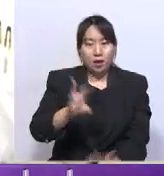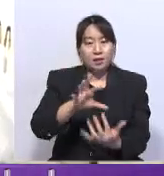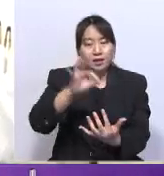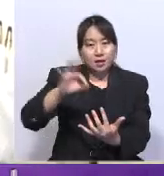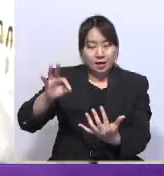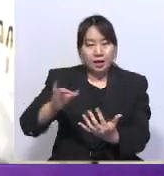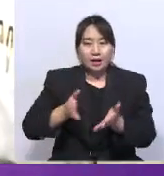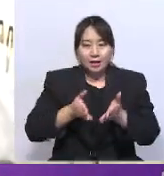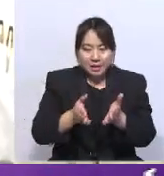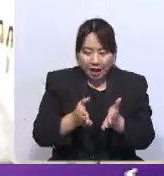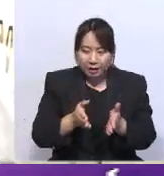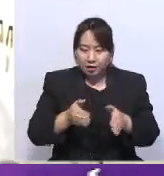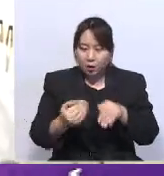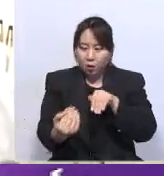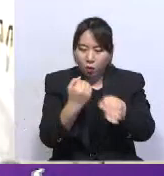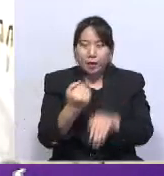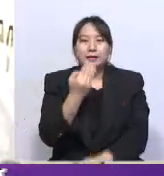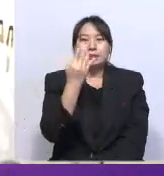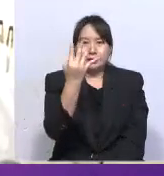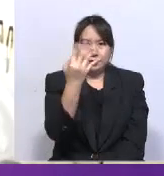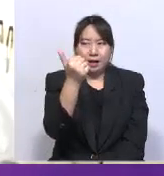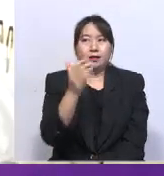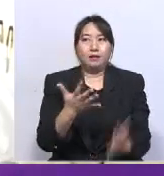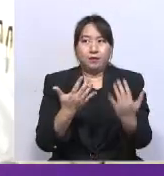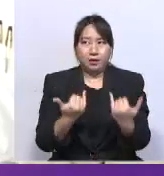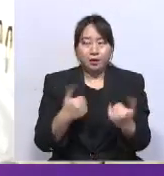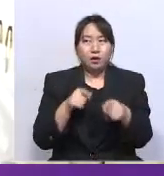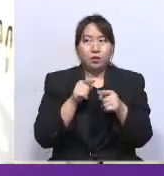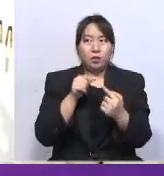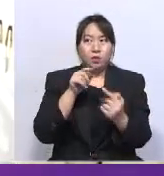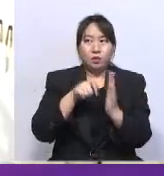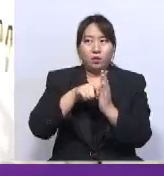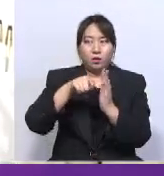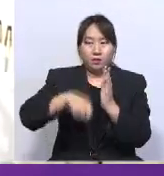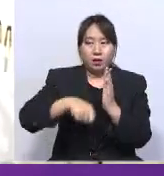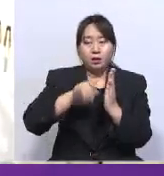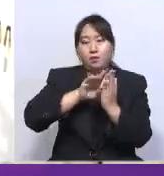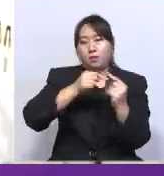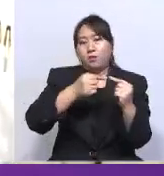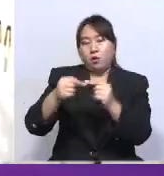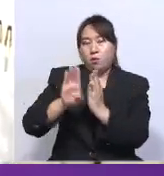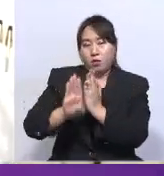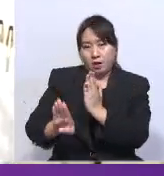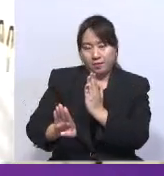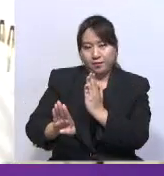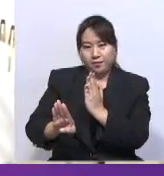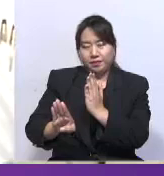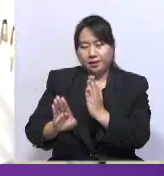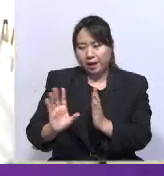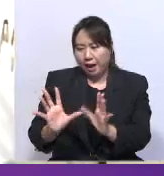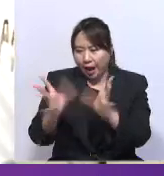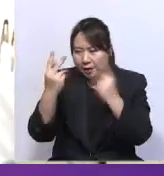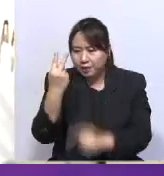4ช่องจราจรตลอดเส้นทางทีนี้ในช่วงของนครราชสีมาถึงบุรีรัมย์เนี่ยก็ยังขาดไปอยู่2ตอนนะครับขาดไปอยู่2ตอนประมา